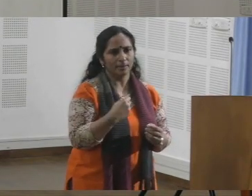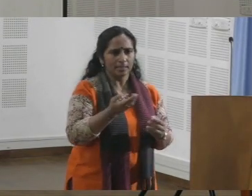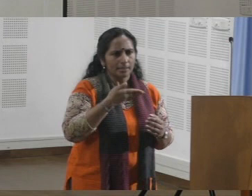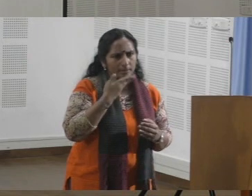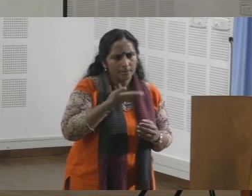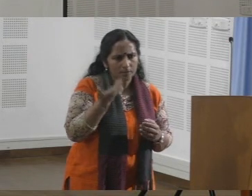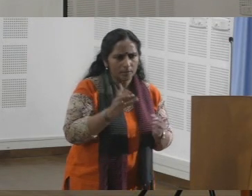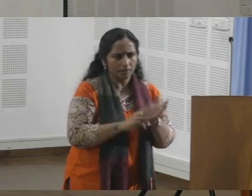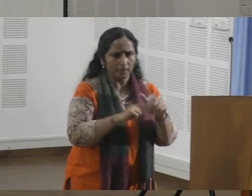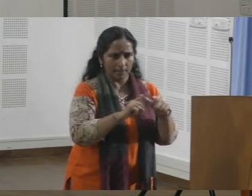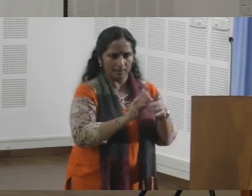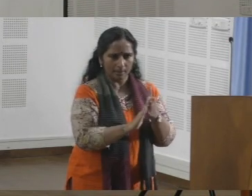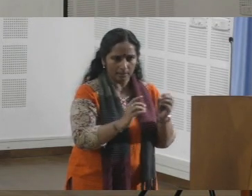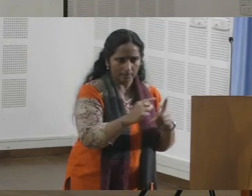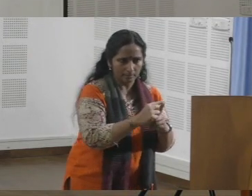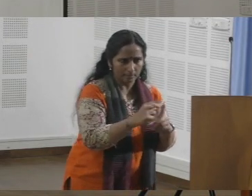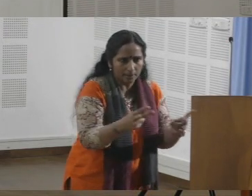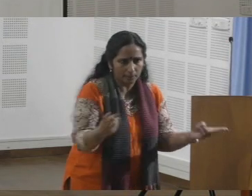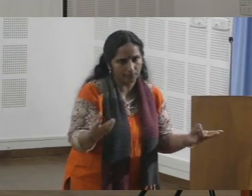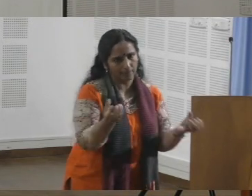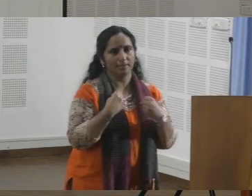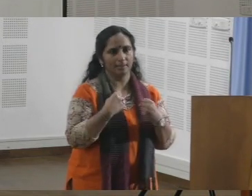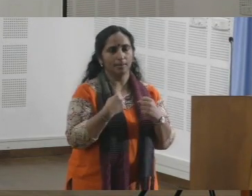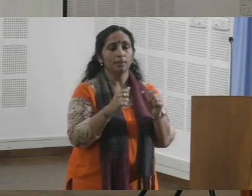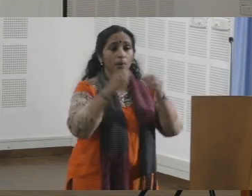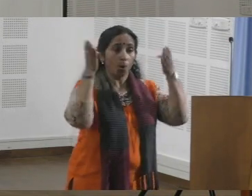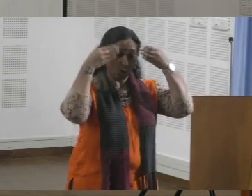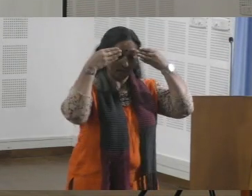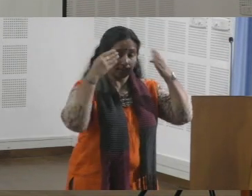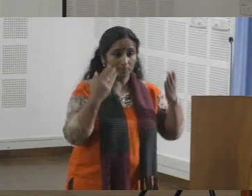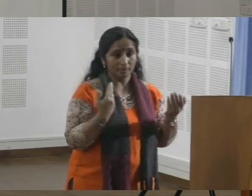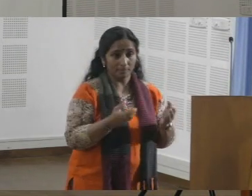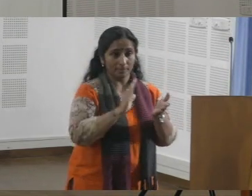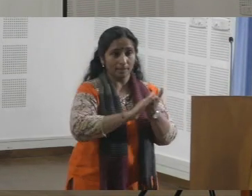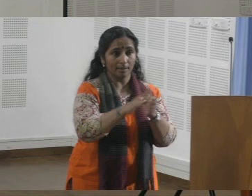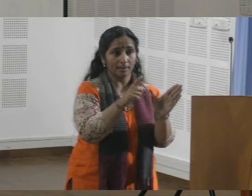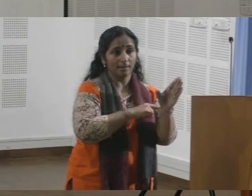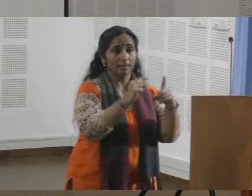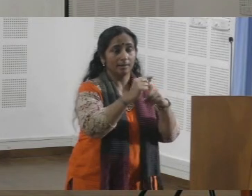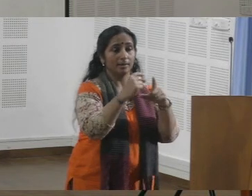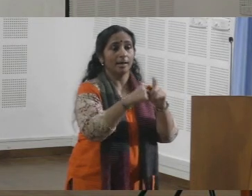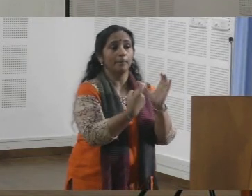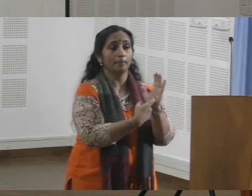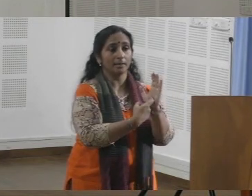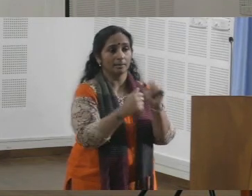ഫിസിക്കൽ ആക്ടിവിറ്റീസും കൊണ്ടുവന്നപ്പോൾ തന്നെ ഓട്ടിസവും ഹൈപ്പർ ആക്ടിവിറ്റിയും എനിക്ക് ഒരുപാട് ചേഞ്ചസ് വരുത്താൻ